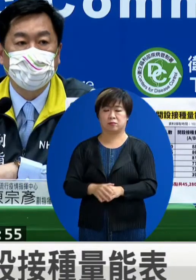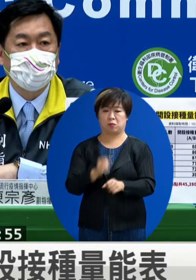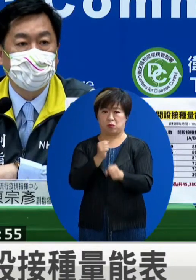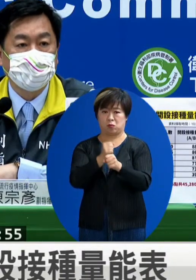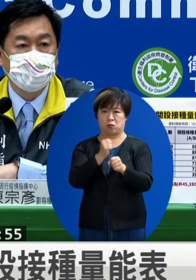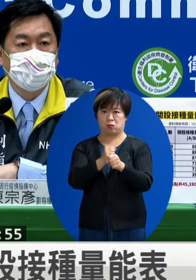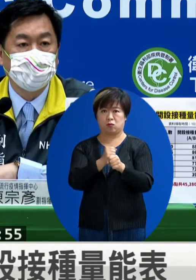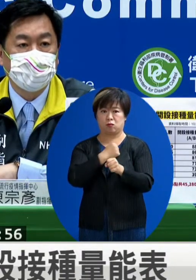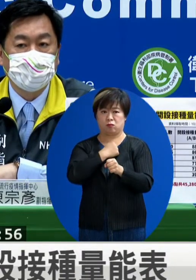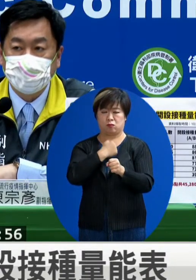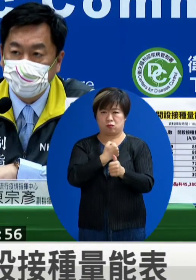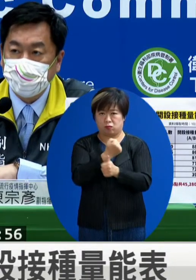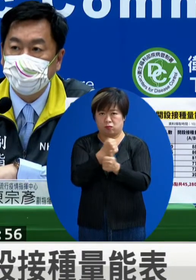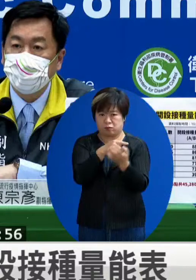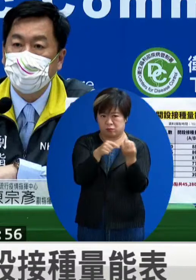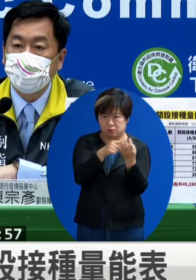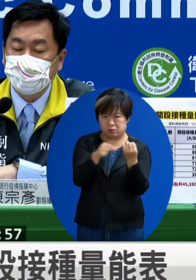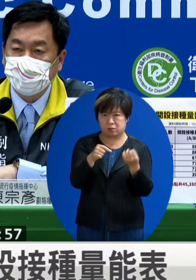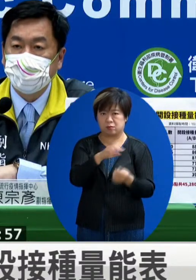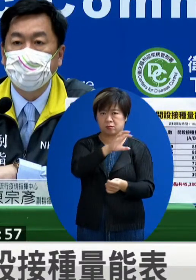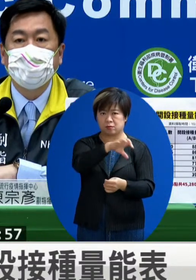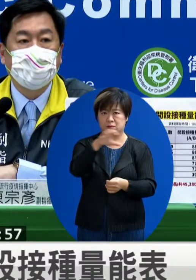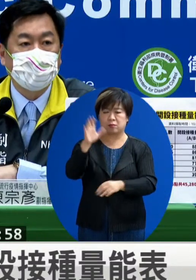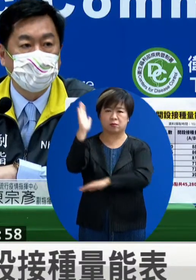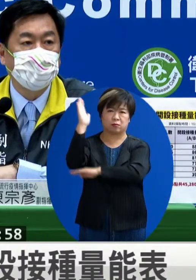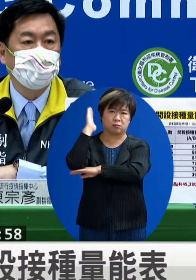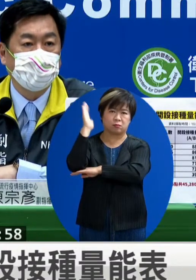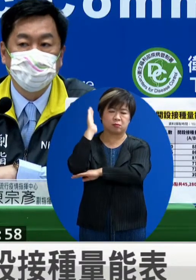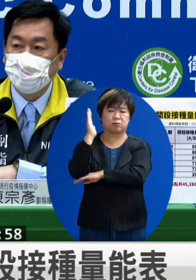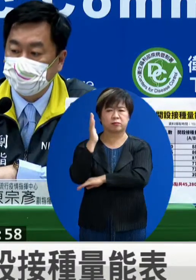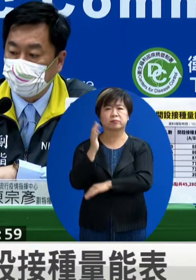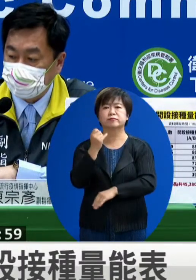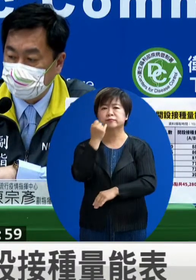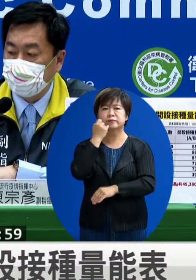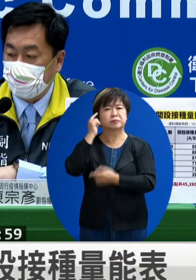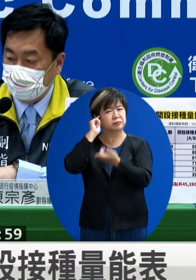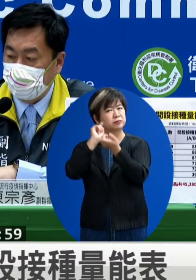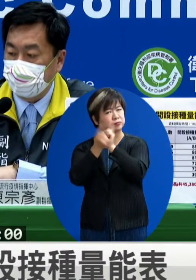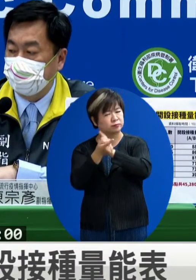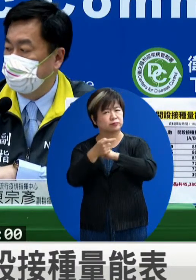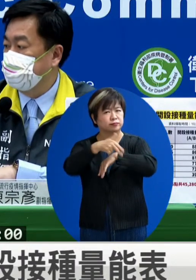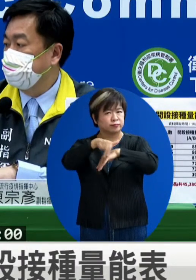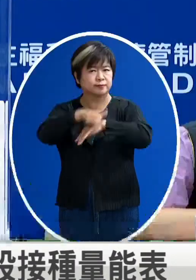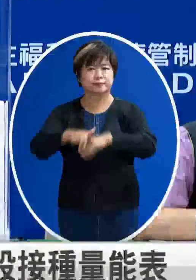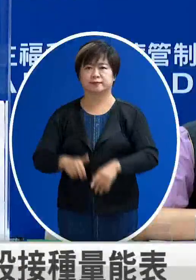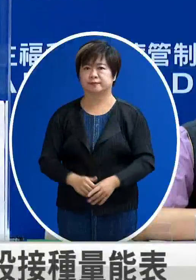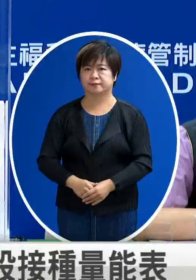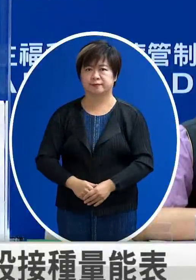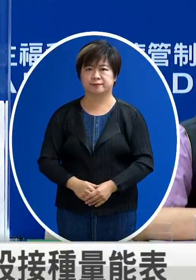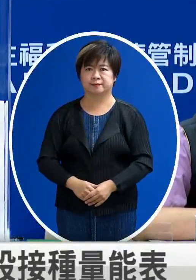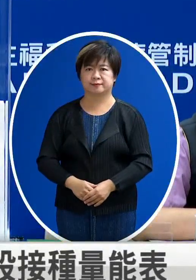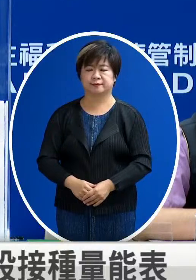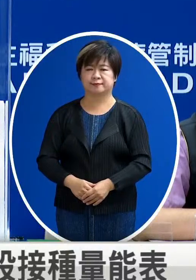能上，我相信在地方都可以足以来因应跟做妥适的安排。